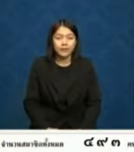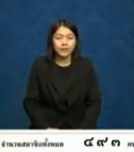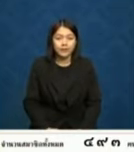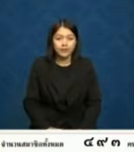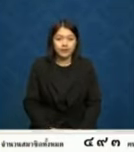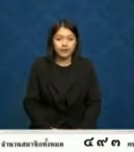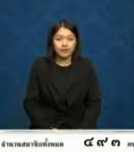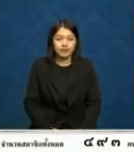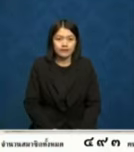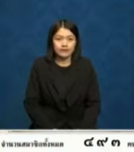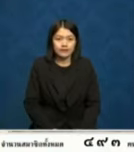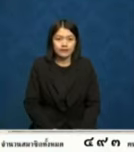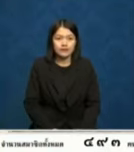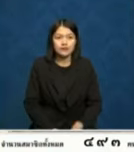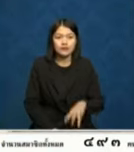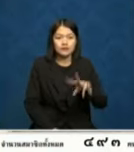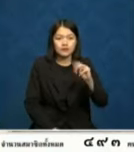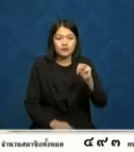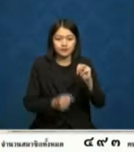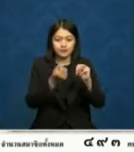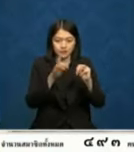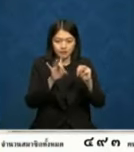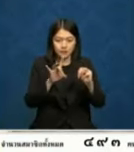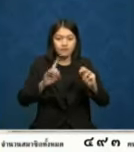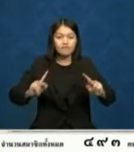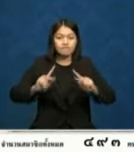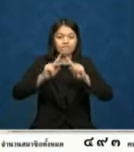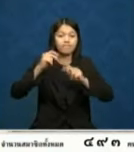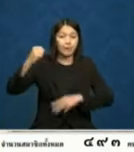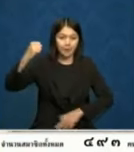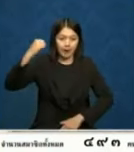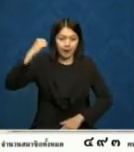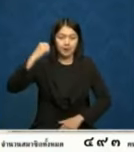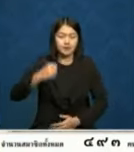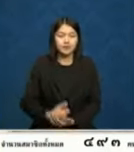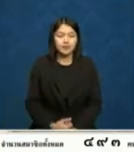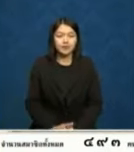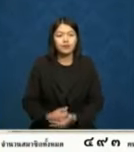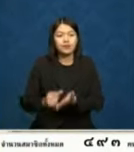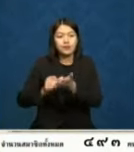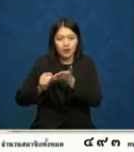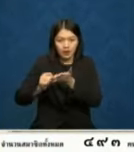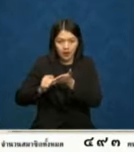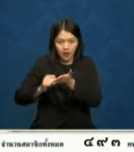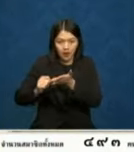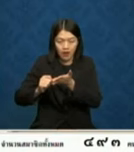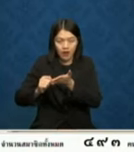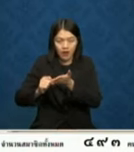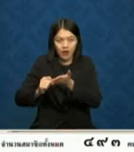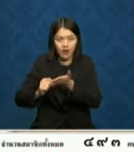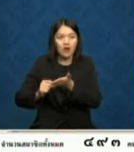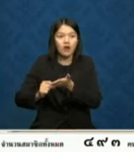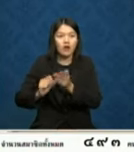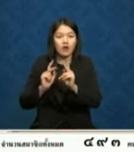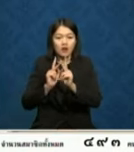ครับมาตรา 18กระทรวงพลังงานมีการแก้ไขมีกรรมาธิการขอสงวนความ